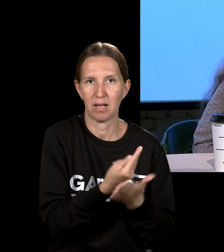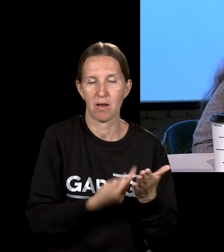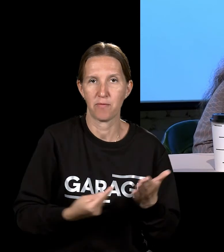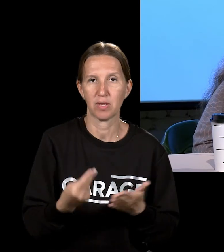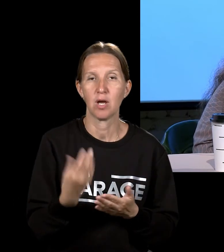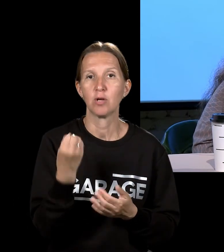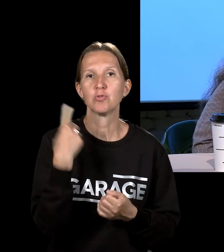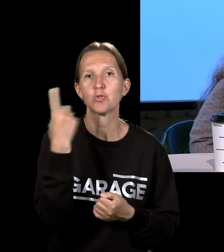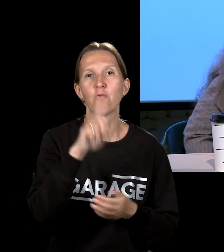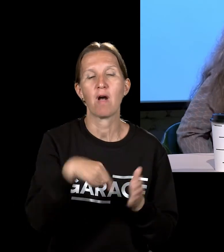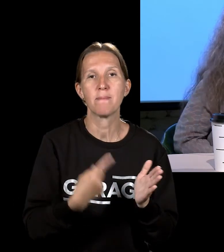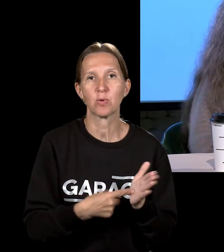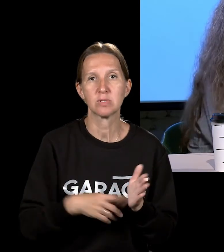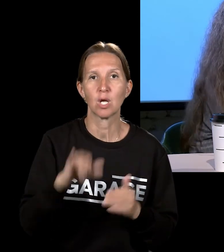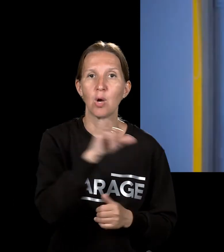альбомами.